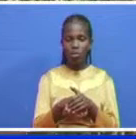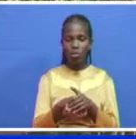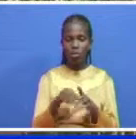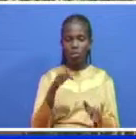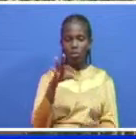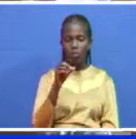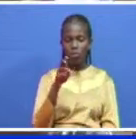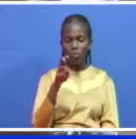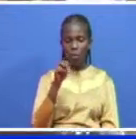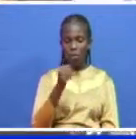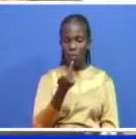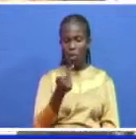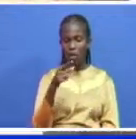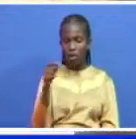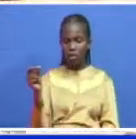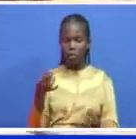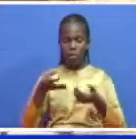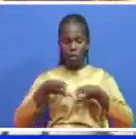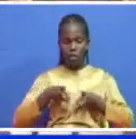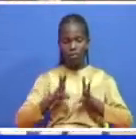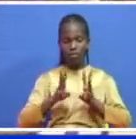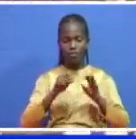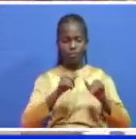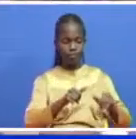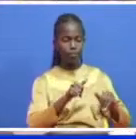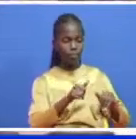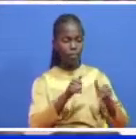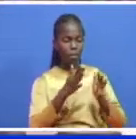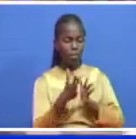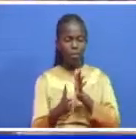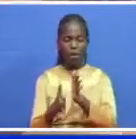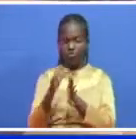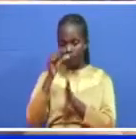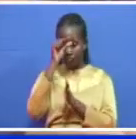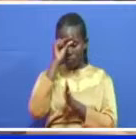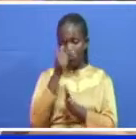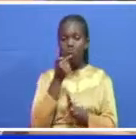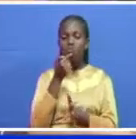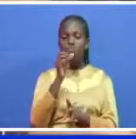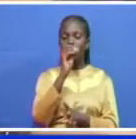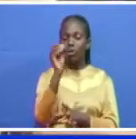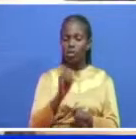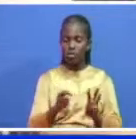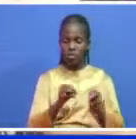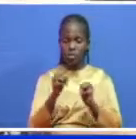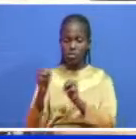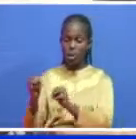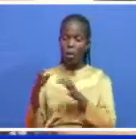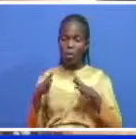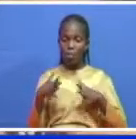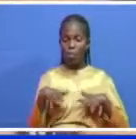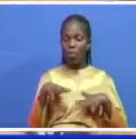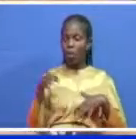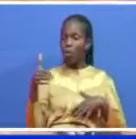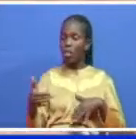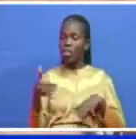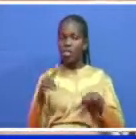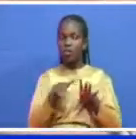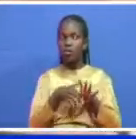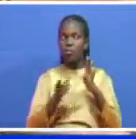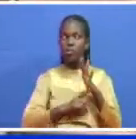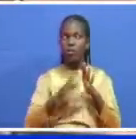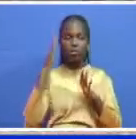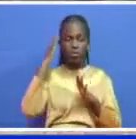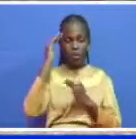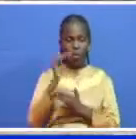to achieve Tanzania ne ya kululumilia muvango wa serikali wa 100% transition kitoa yenda yene yanda angi moviano wa kisomo